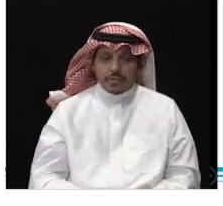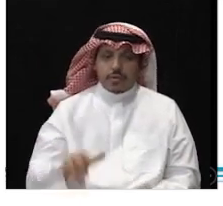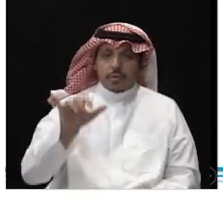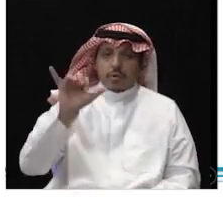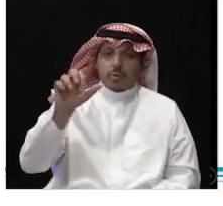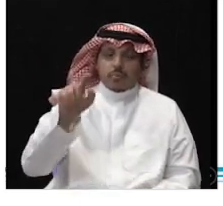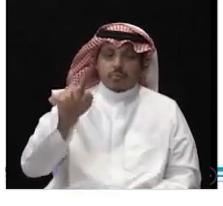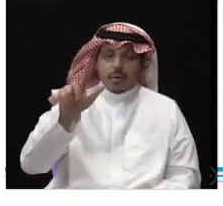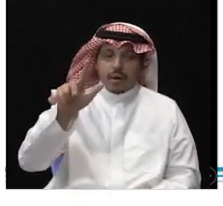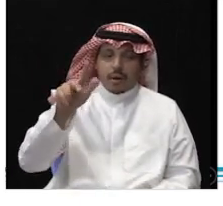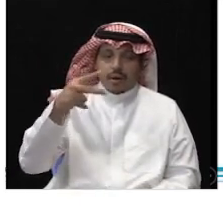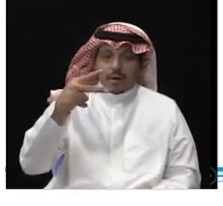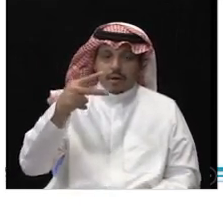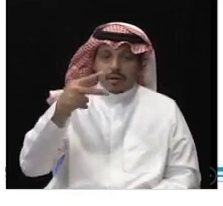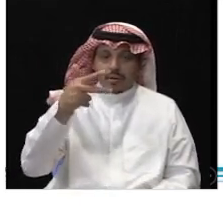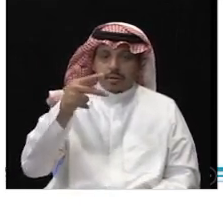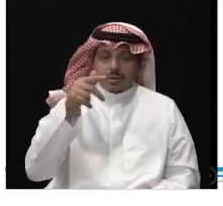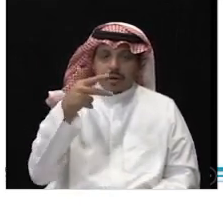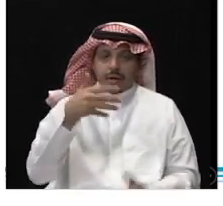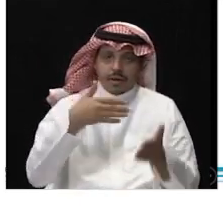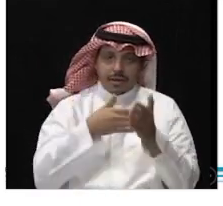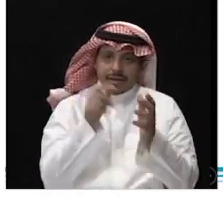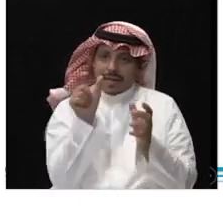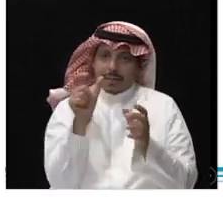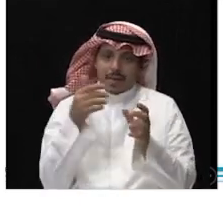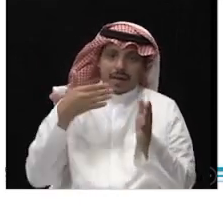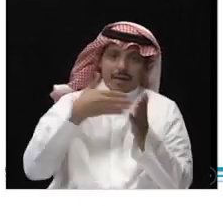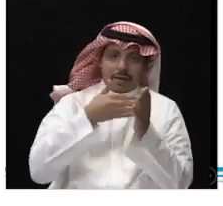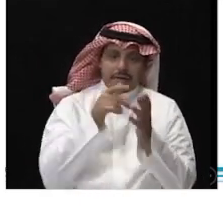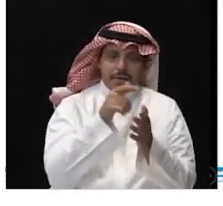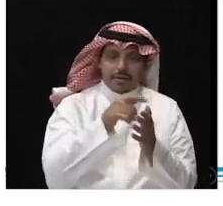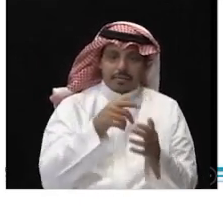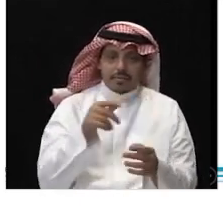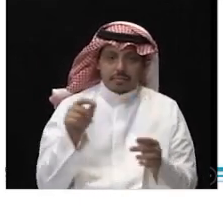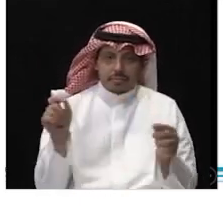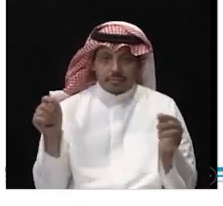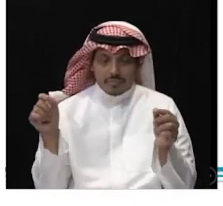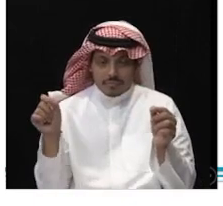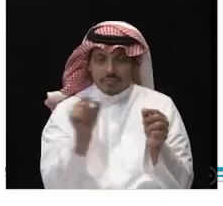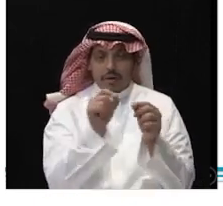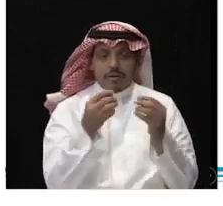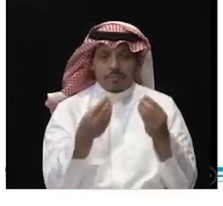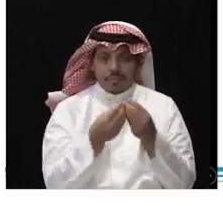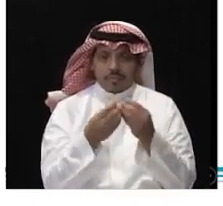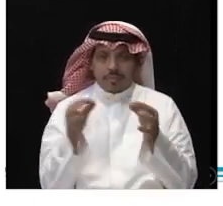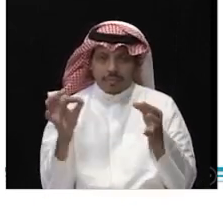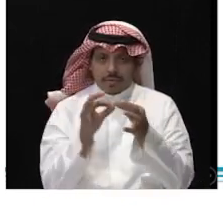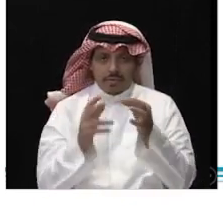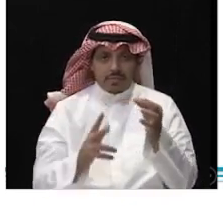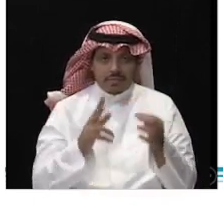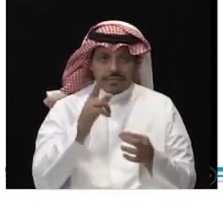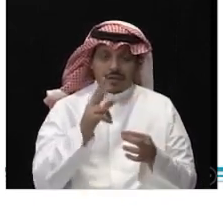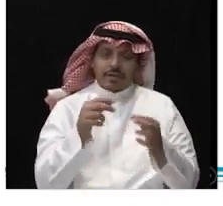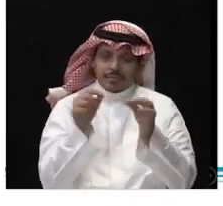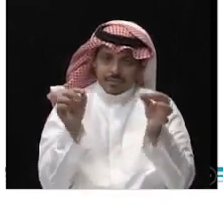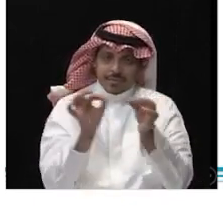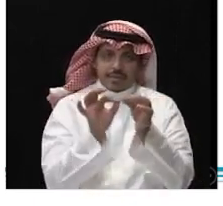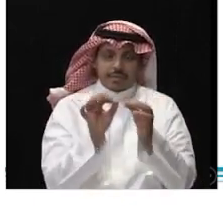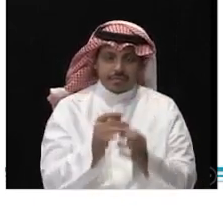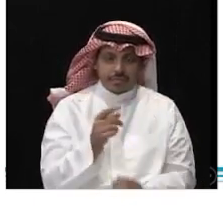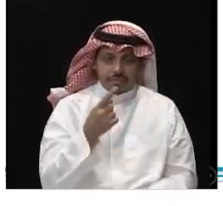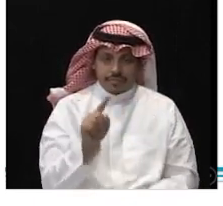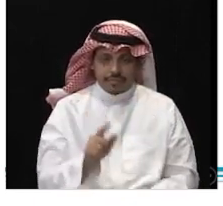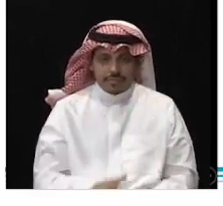يبلغو، غو، هنا الغاء في آخر الكلمة متصلة أم منفصلة؟ متصلة،